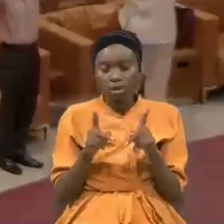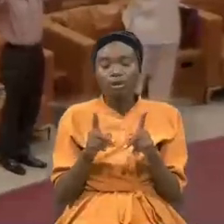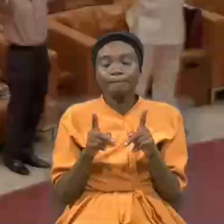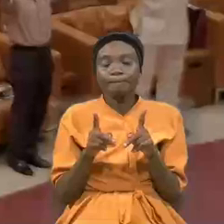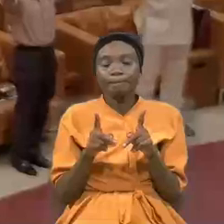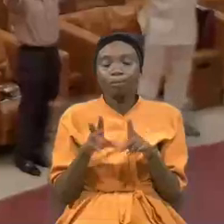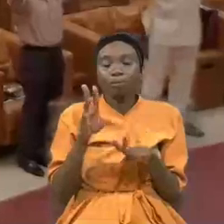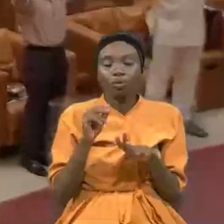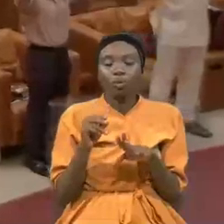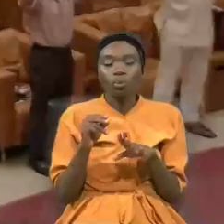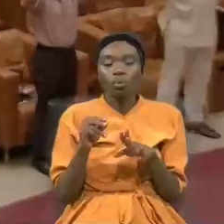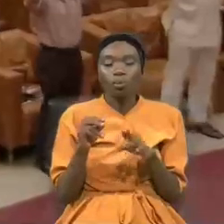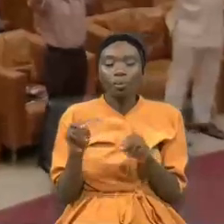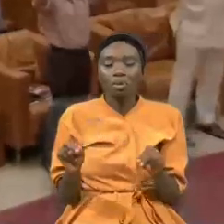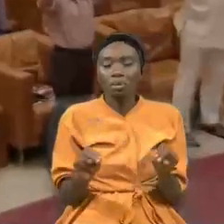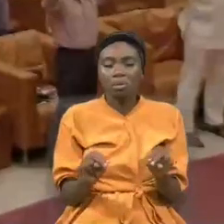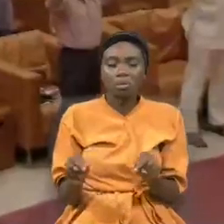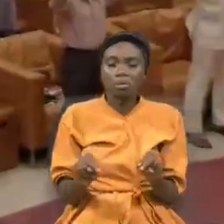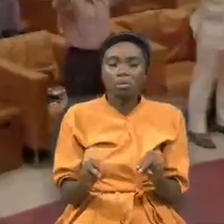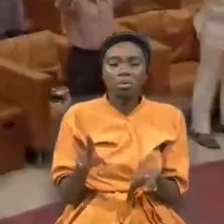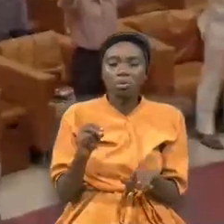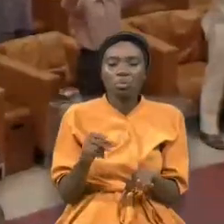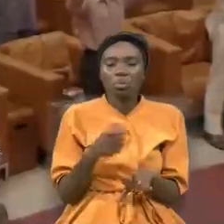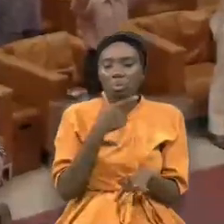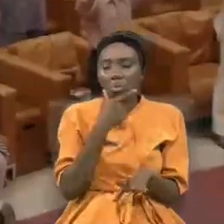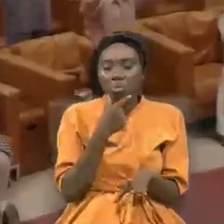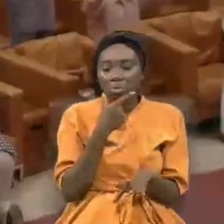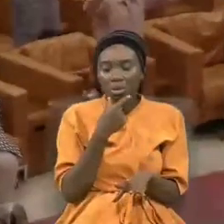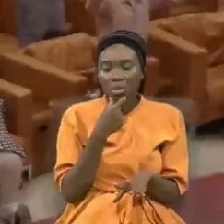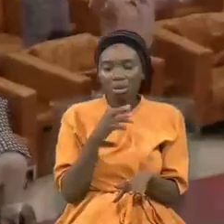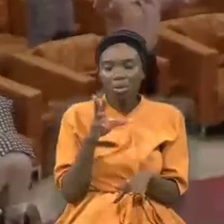personne, pas de partialité, pas d'hypocrisie,